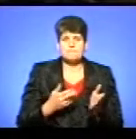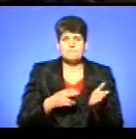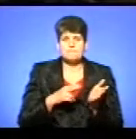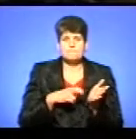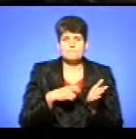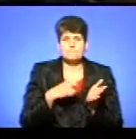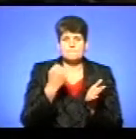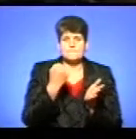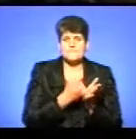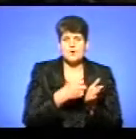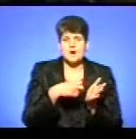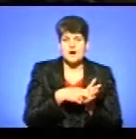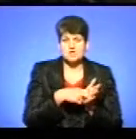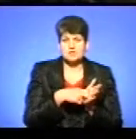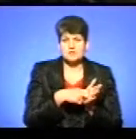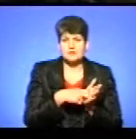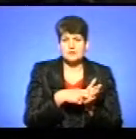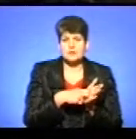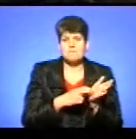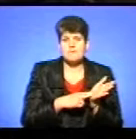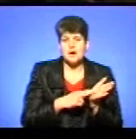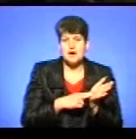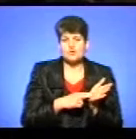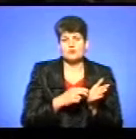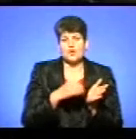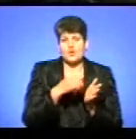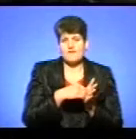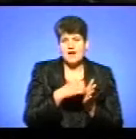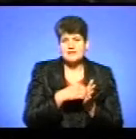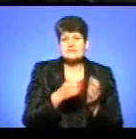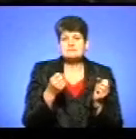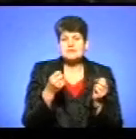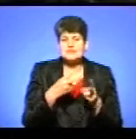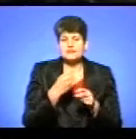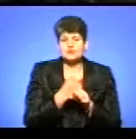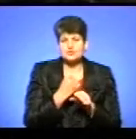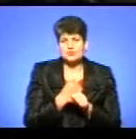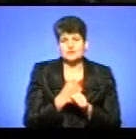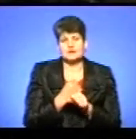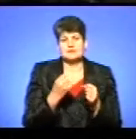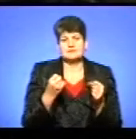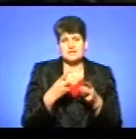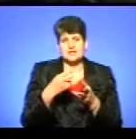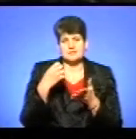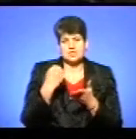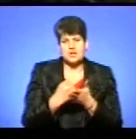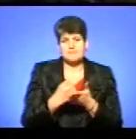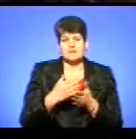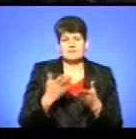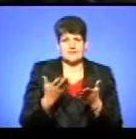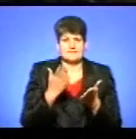погашенням поштових марок і конвертів спеціально виготовленим поштовим штемпелем,